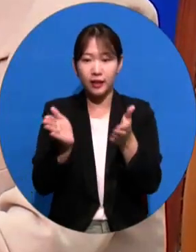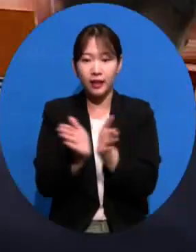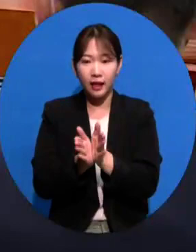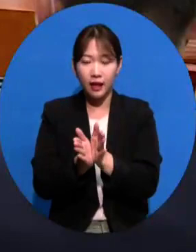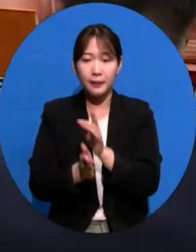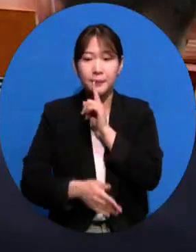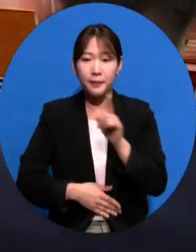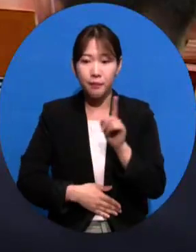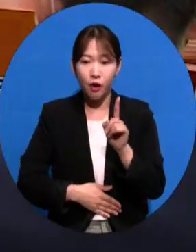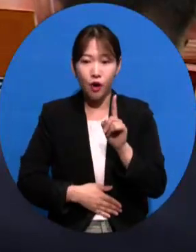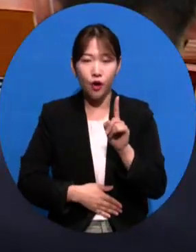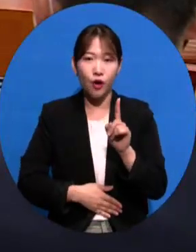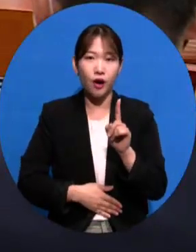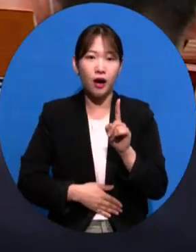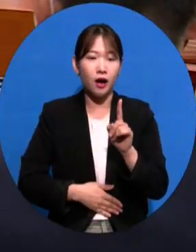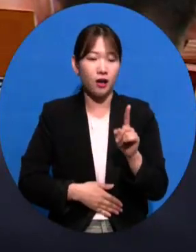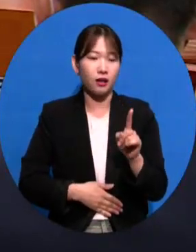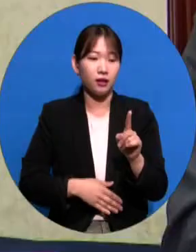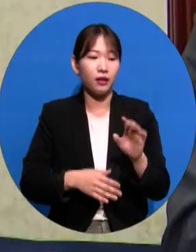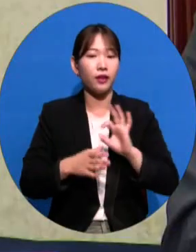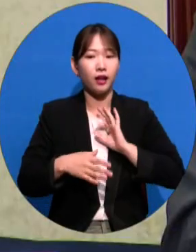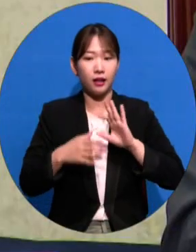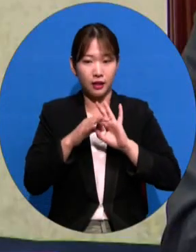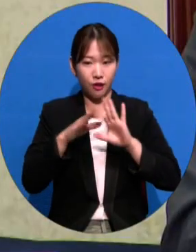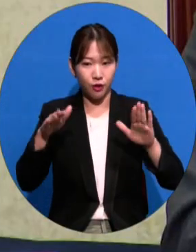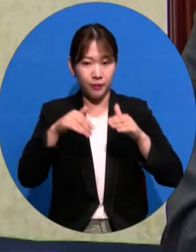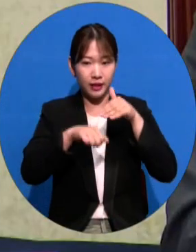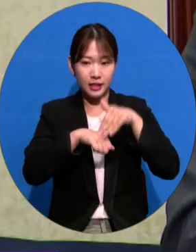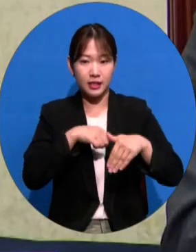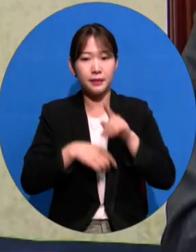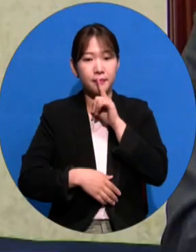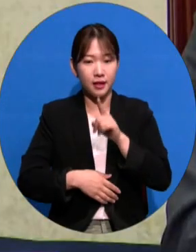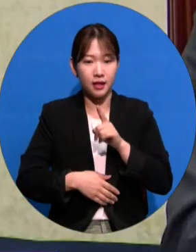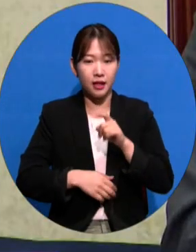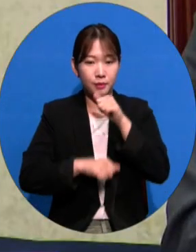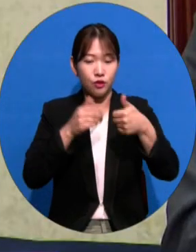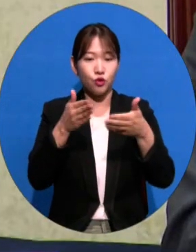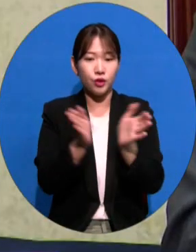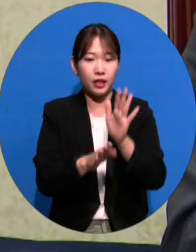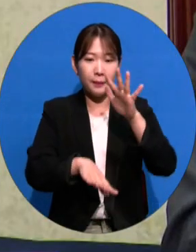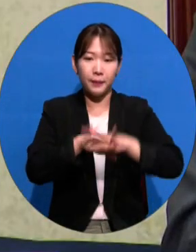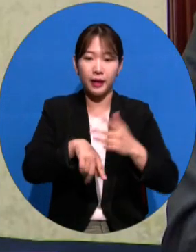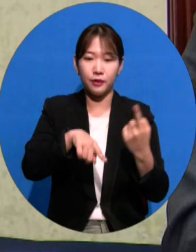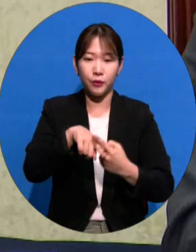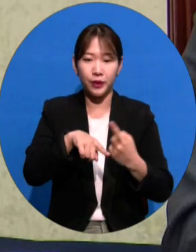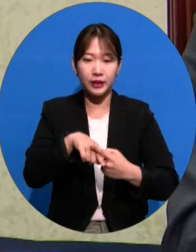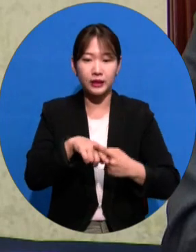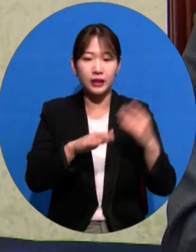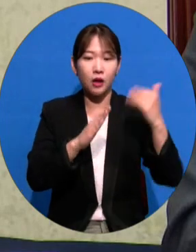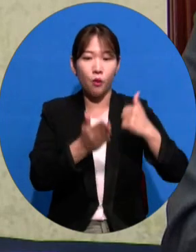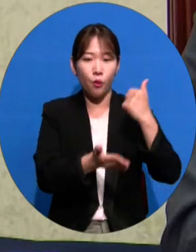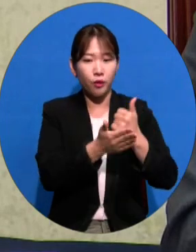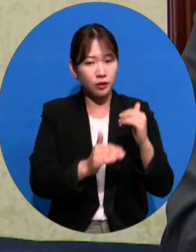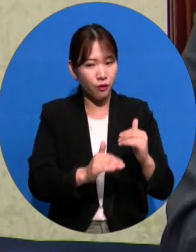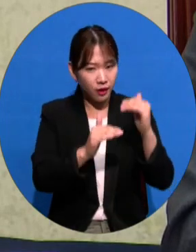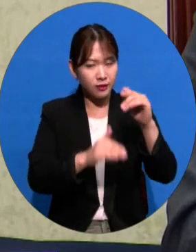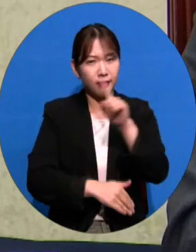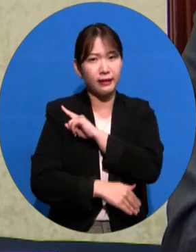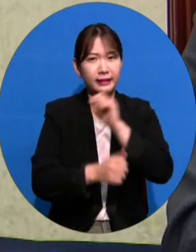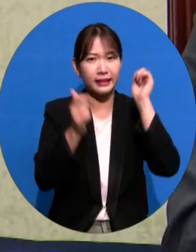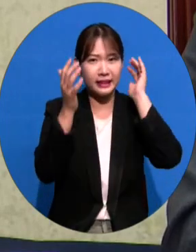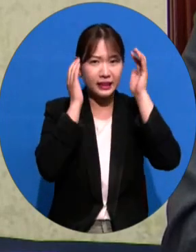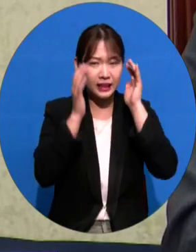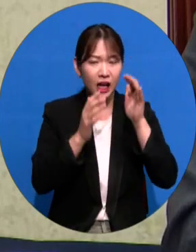언어는 삼자적 화법입니다. 특히 민주당의 텃밭이라 불리우는 지선 공천 과정 동안 가장